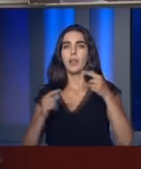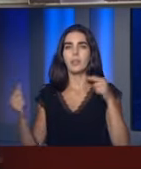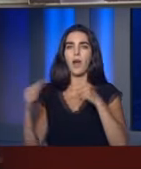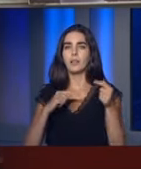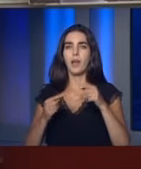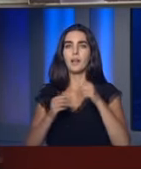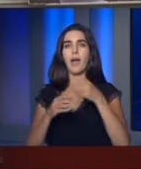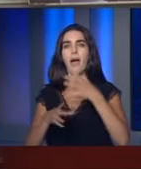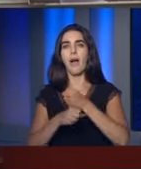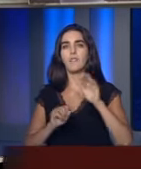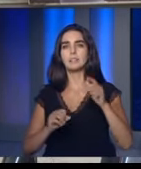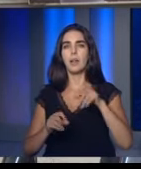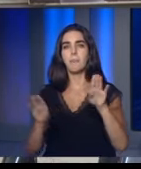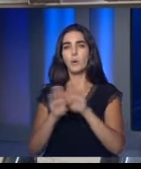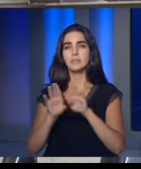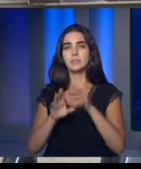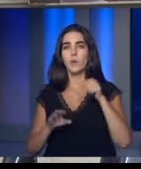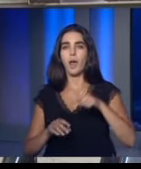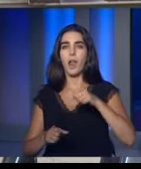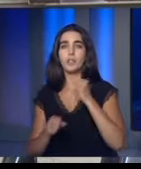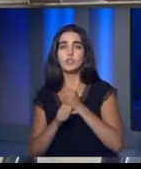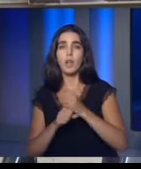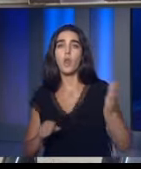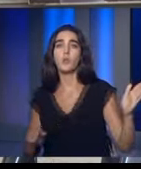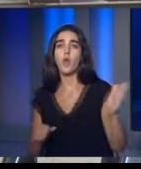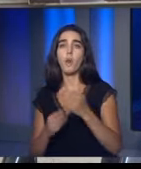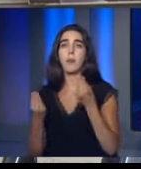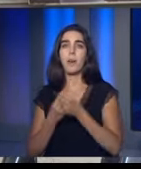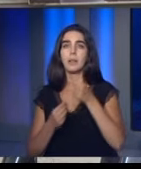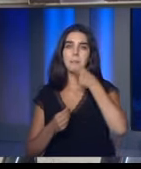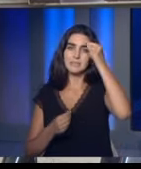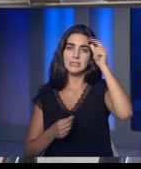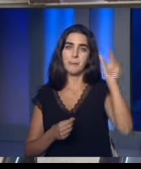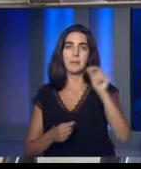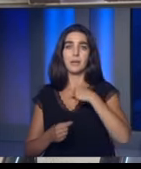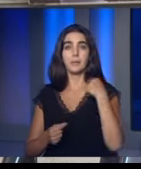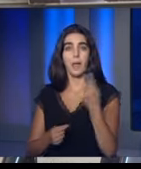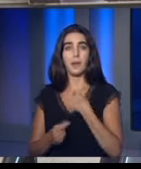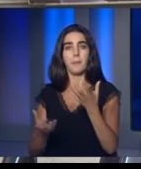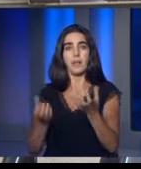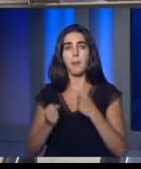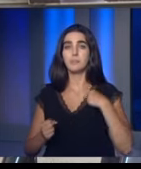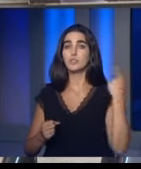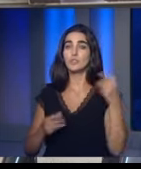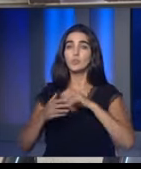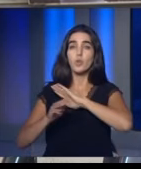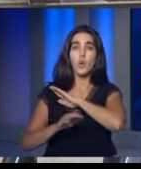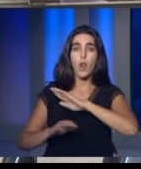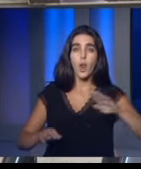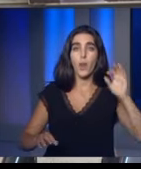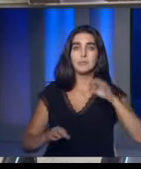وإما أن نقف ونواجه ونتحدى للحفاظ على المؤسسة وعلى العاملين فيها